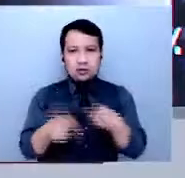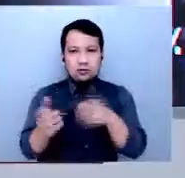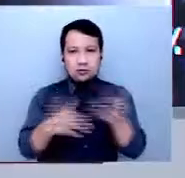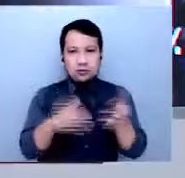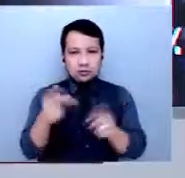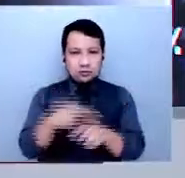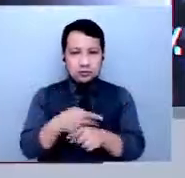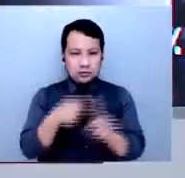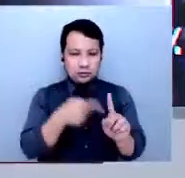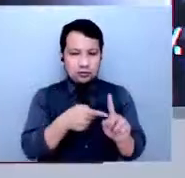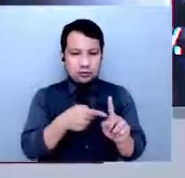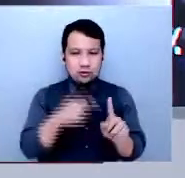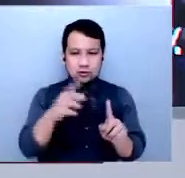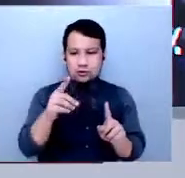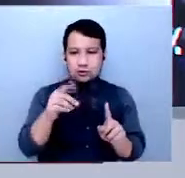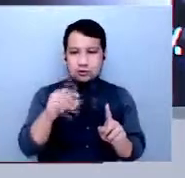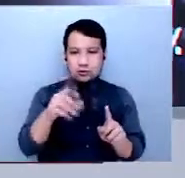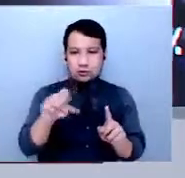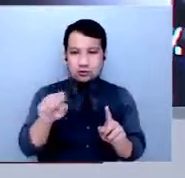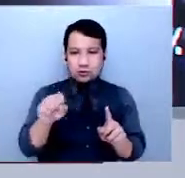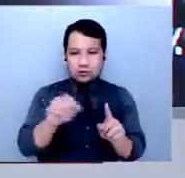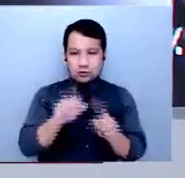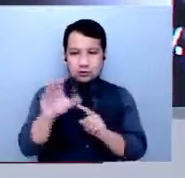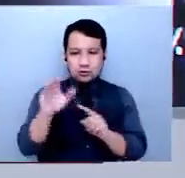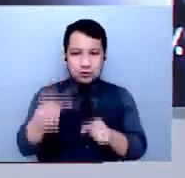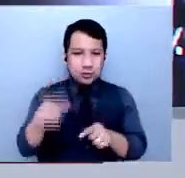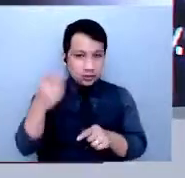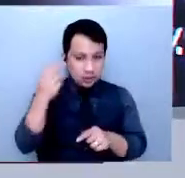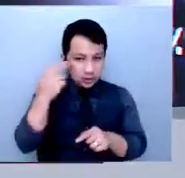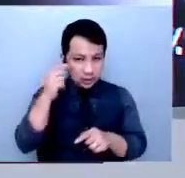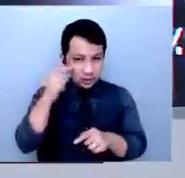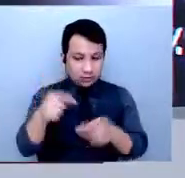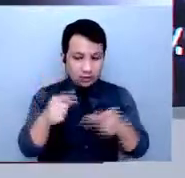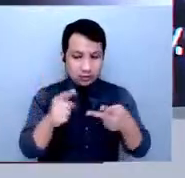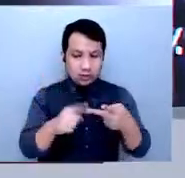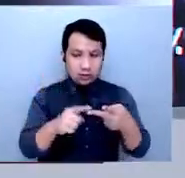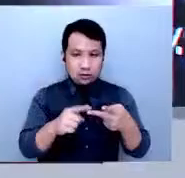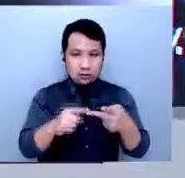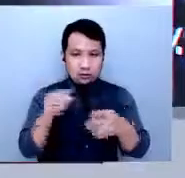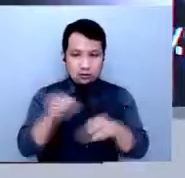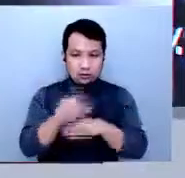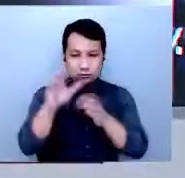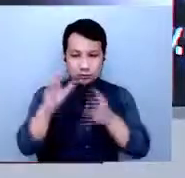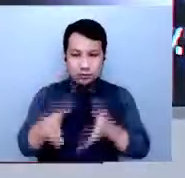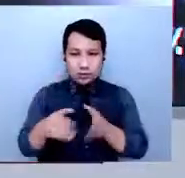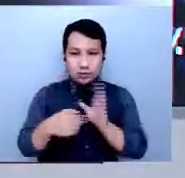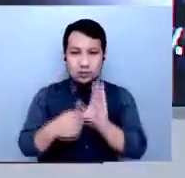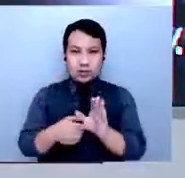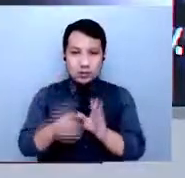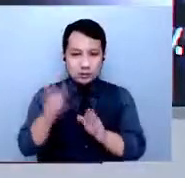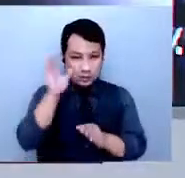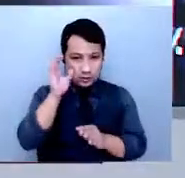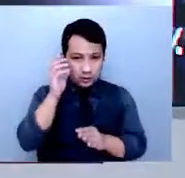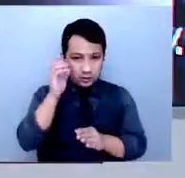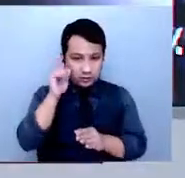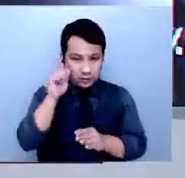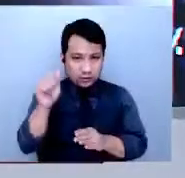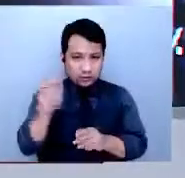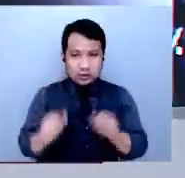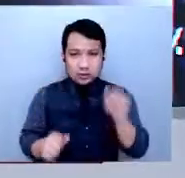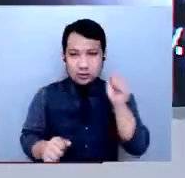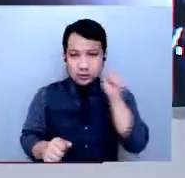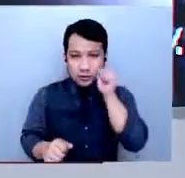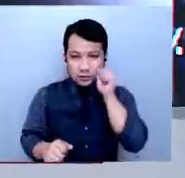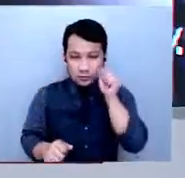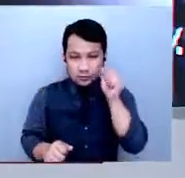sina Donsol Councilor Helen Garay at 2 tumatakbong councilor na sina Karen Averilla at Xavier